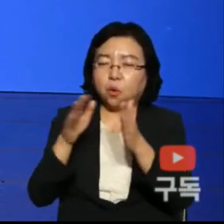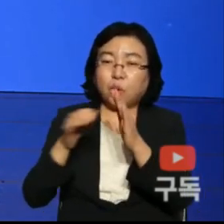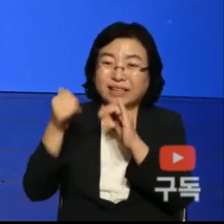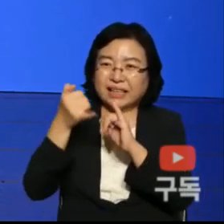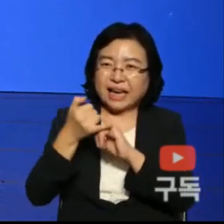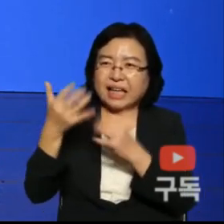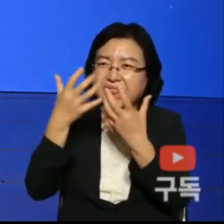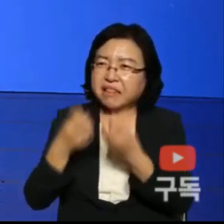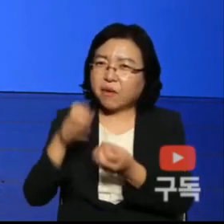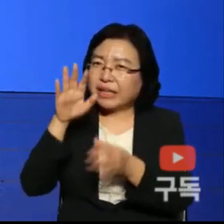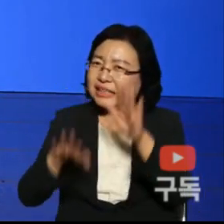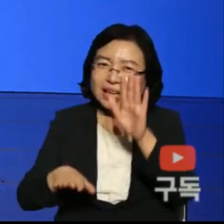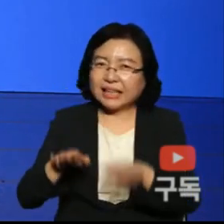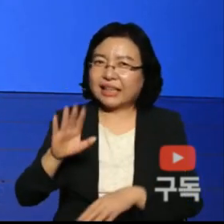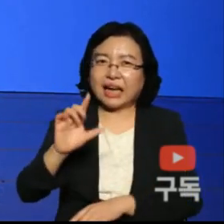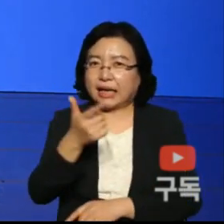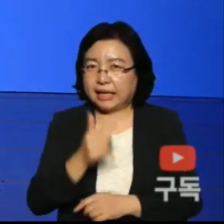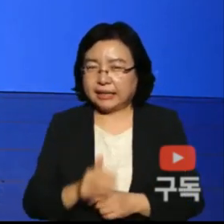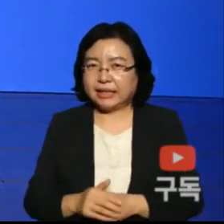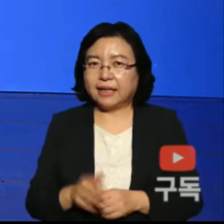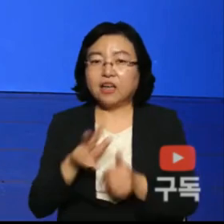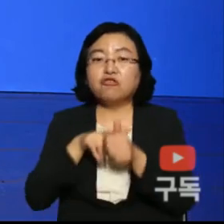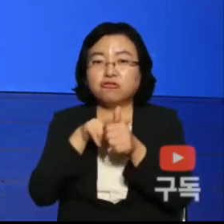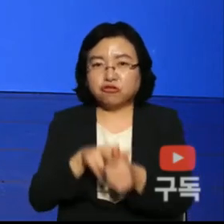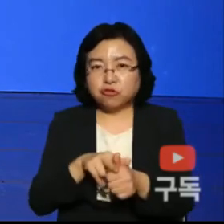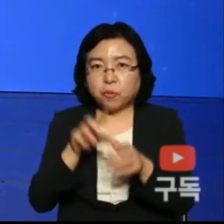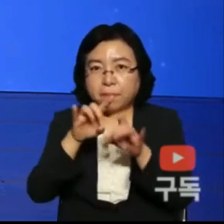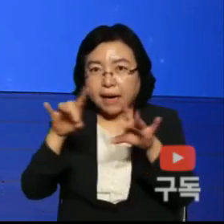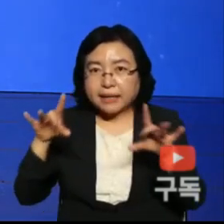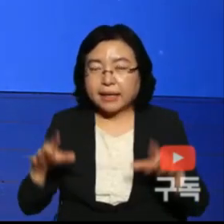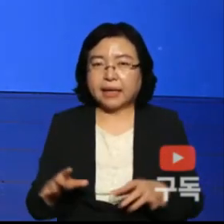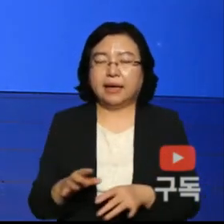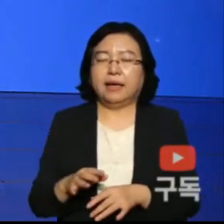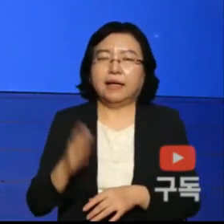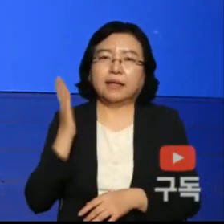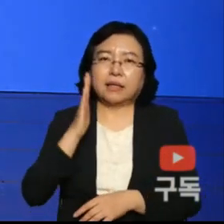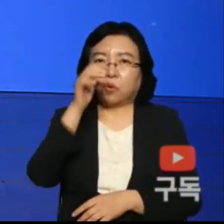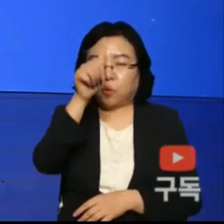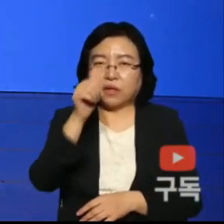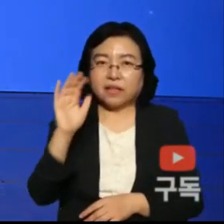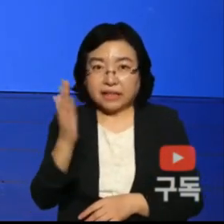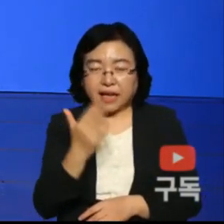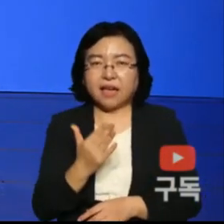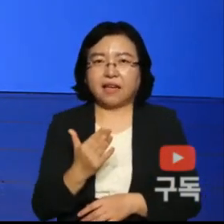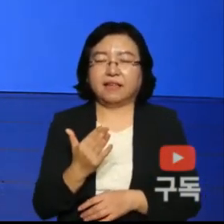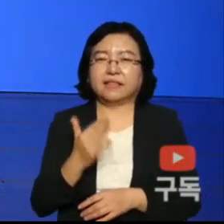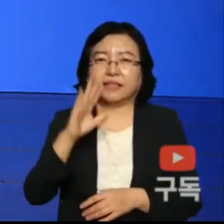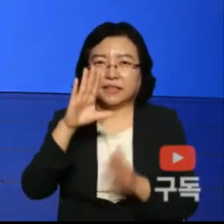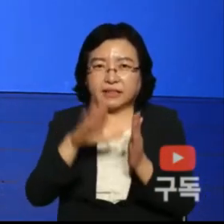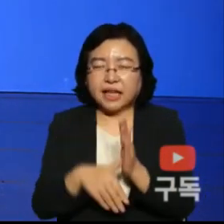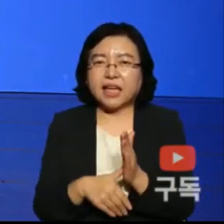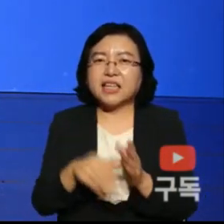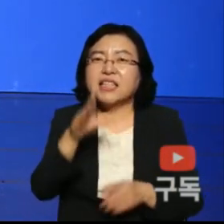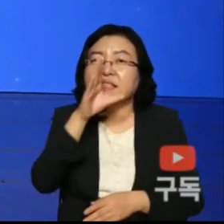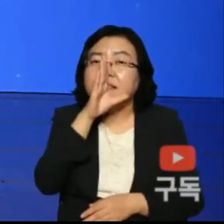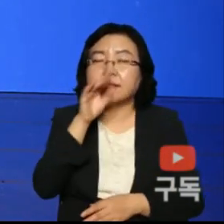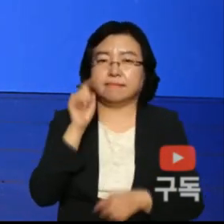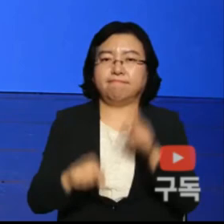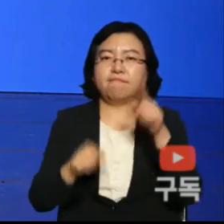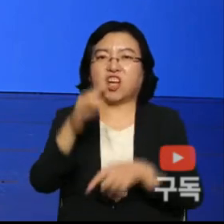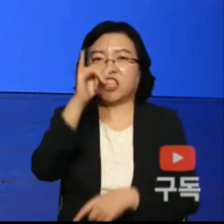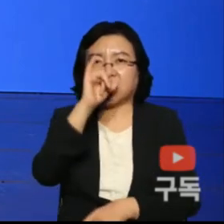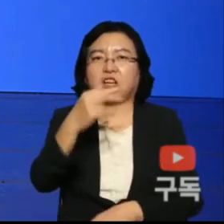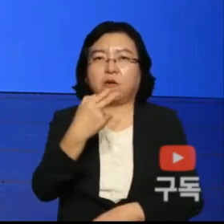차이가 아니라 후보가 대통령이 됐을 때 권한이 생겼을 때 실제로 신천 하느냐 여부에